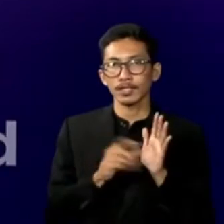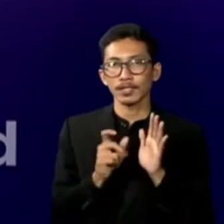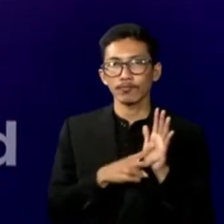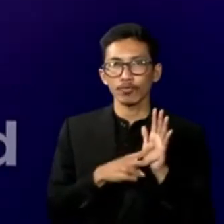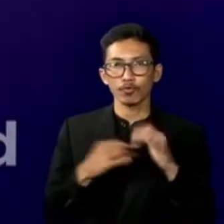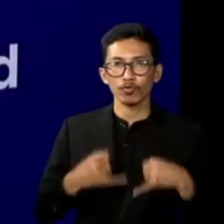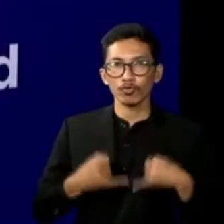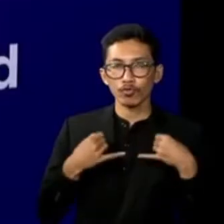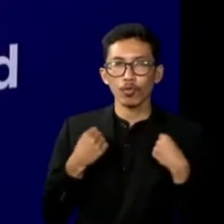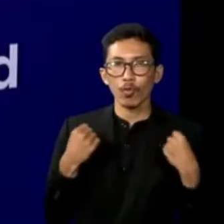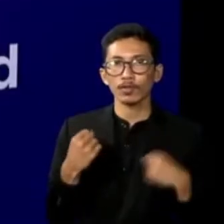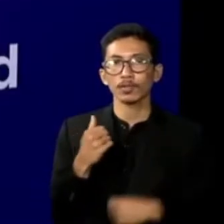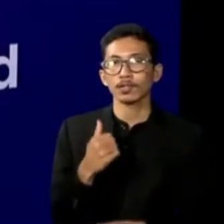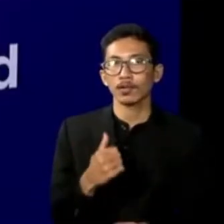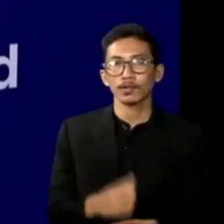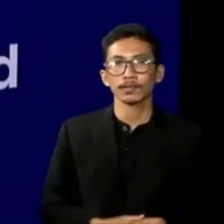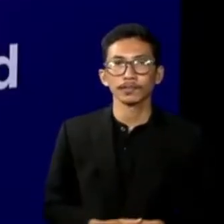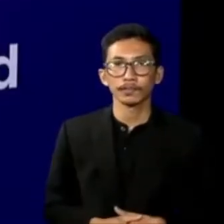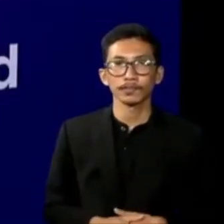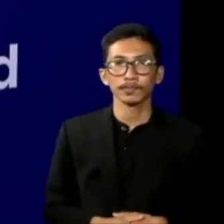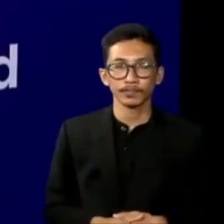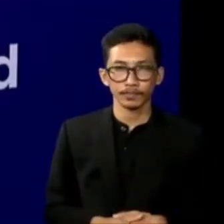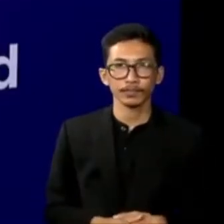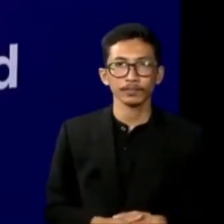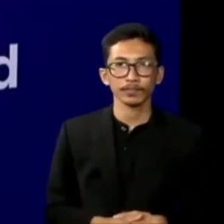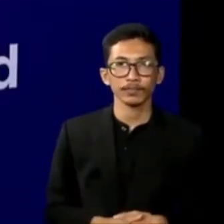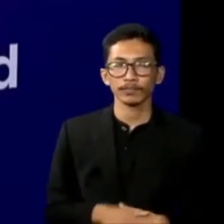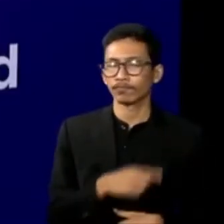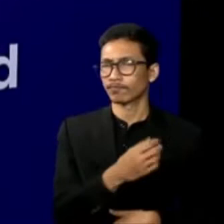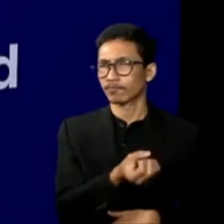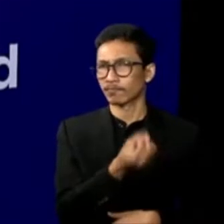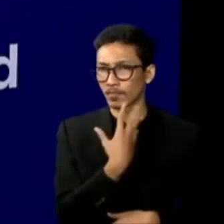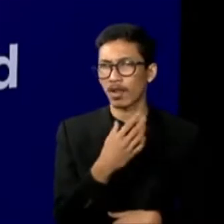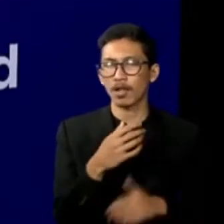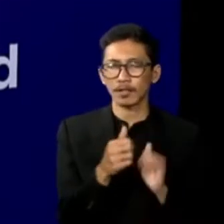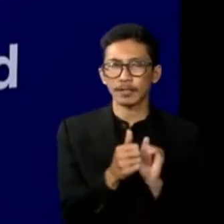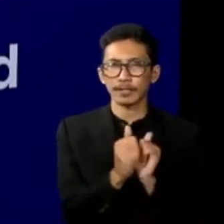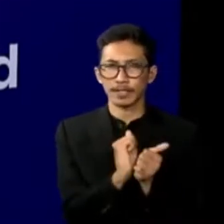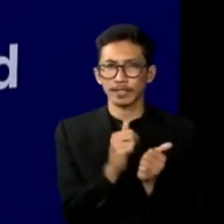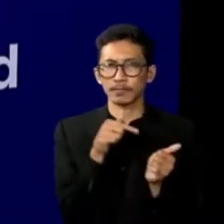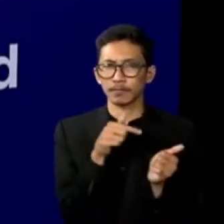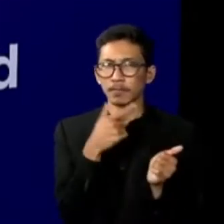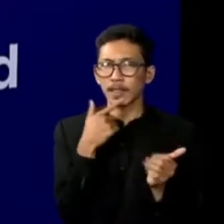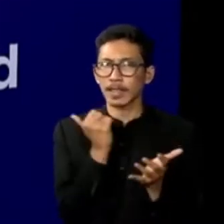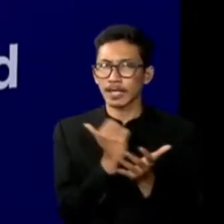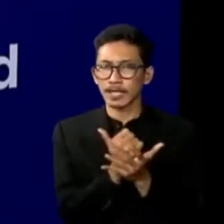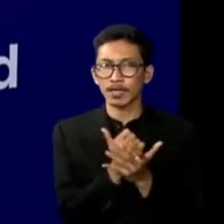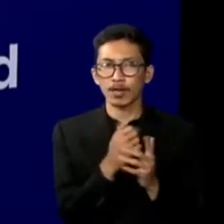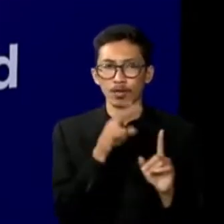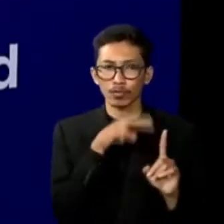membaik dan 6 paturau tadi dokter kusmedi sudah mengatakan bahwa penting melakukan testing karena lebih dini